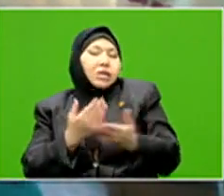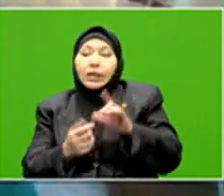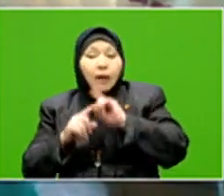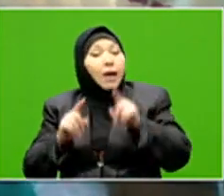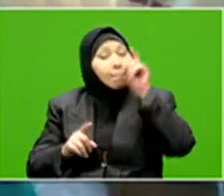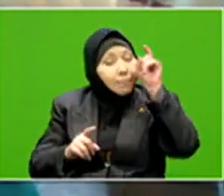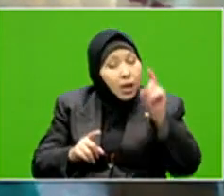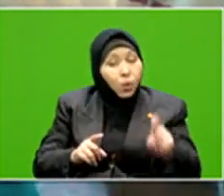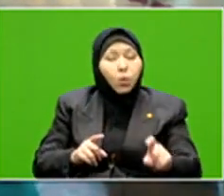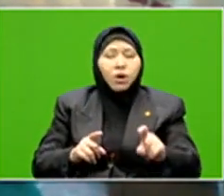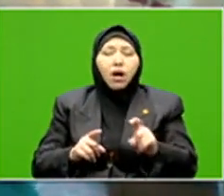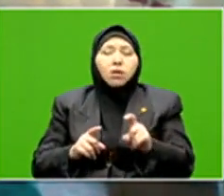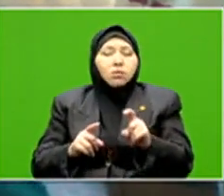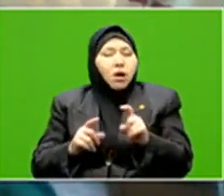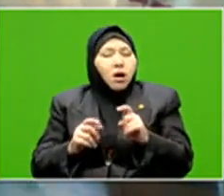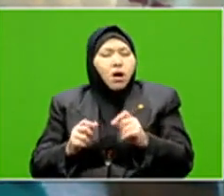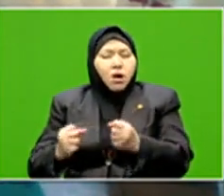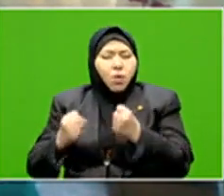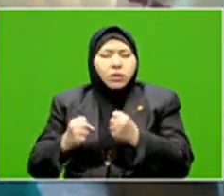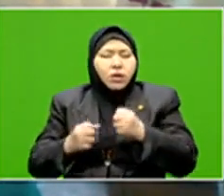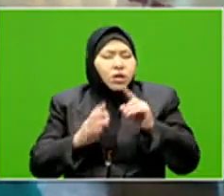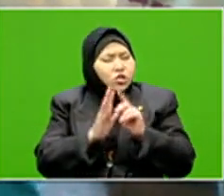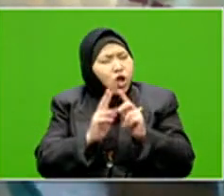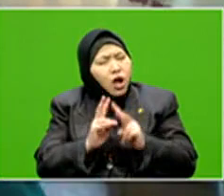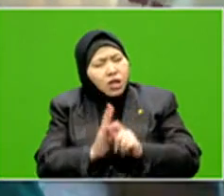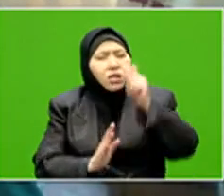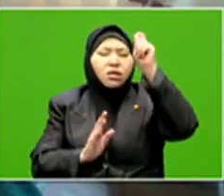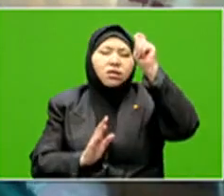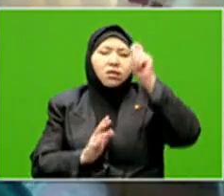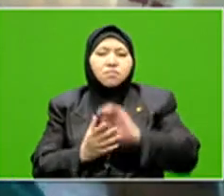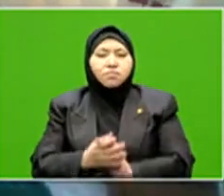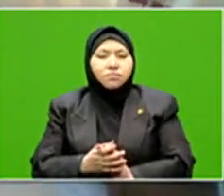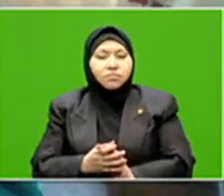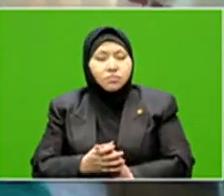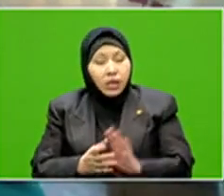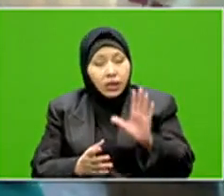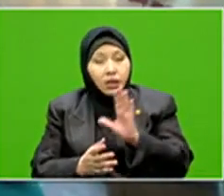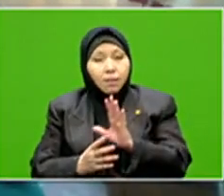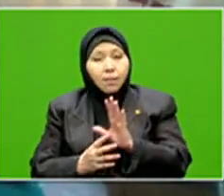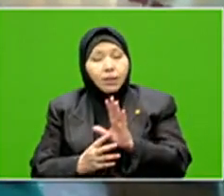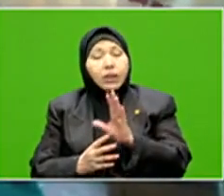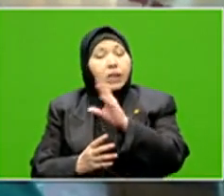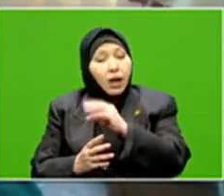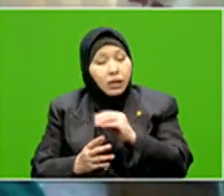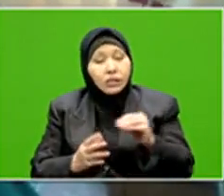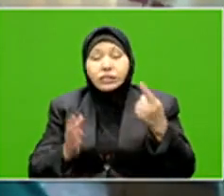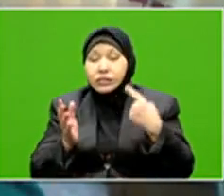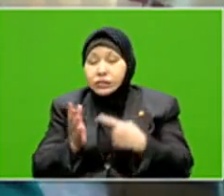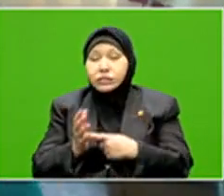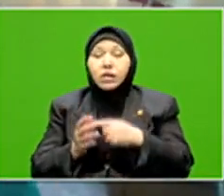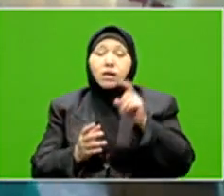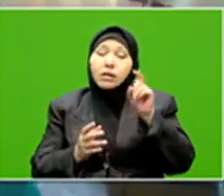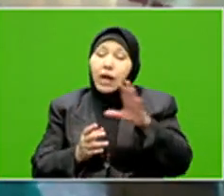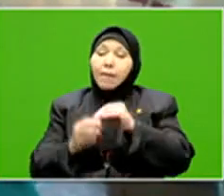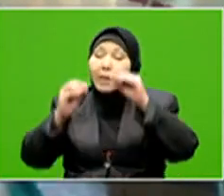memerlukan mujahadah yang sangat-sangat tinggi. Dan yang ketiganya, of course, wa mau'izatu wa dhikra lil mu'minin, ianya seharusnya